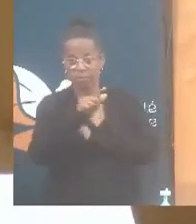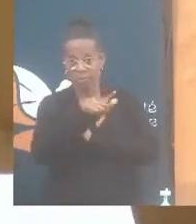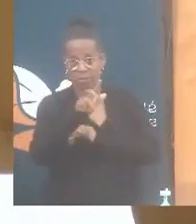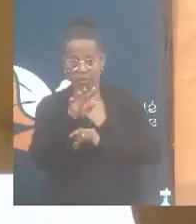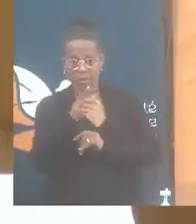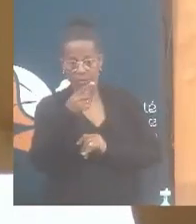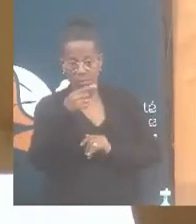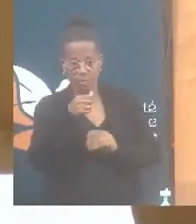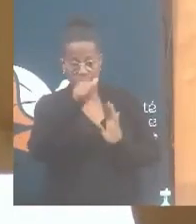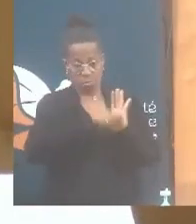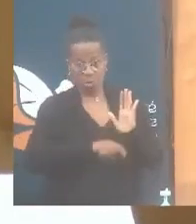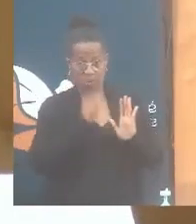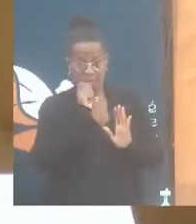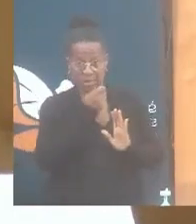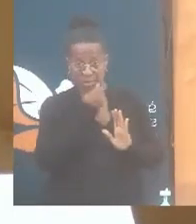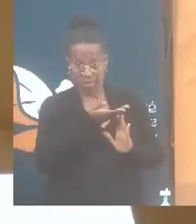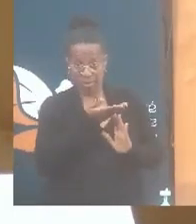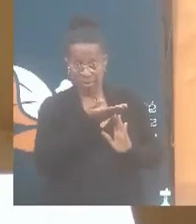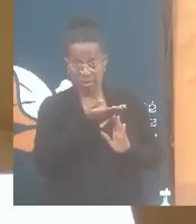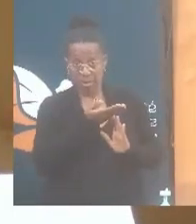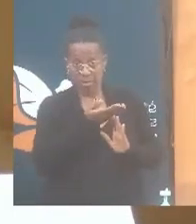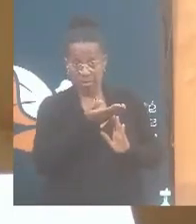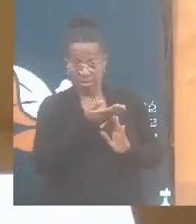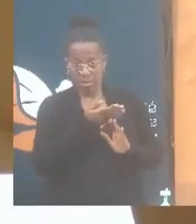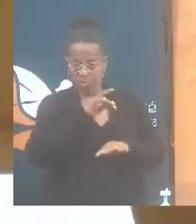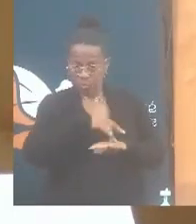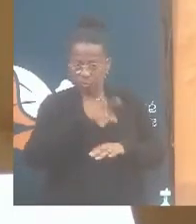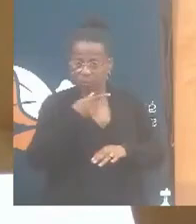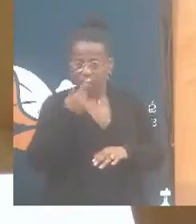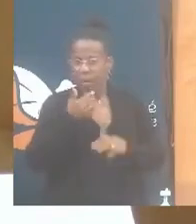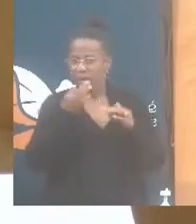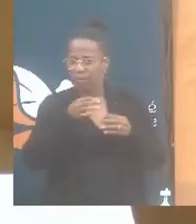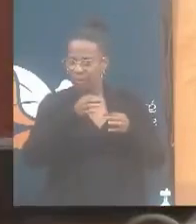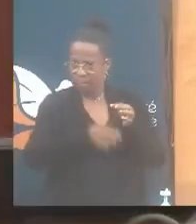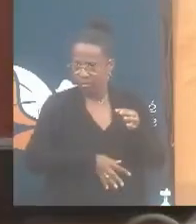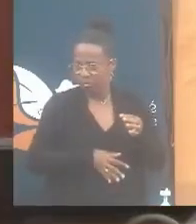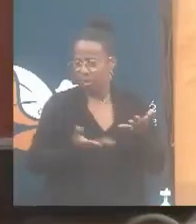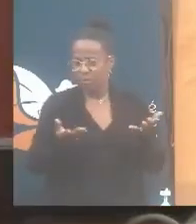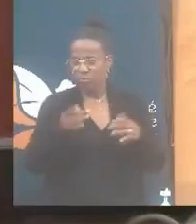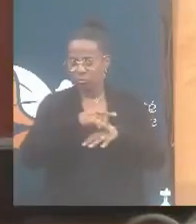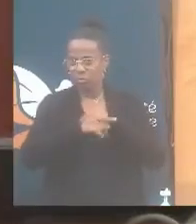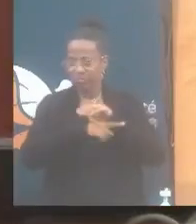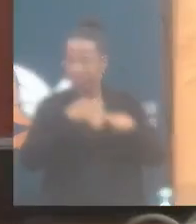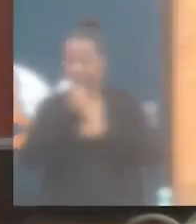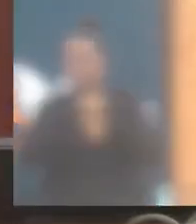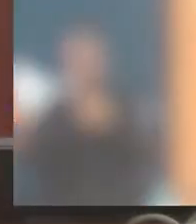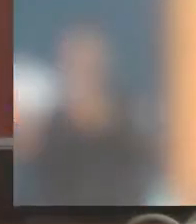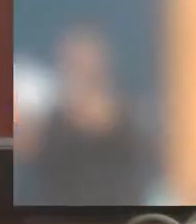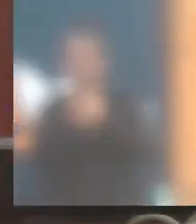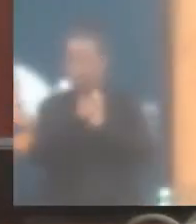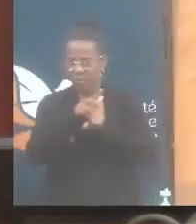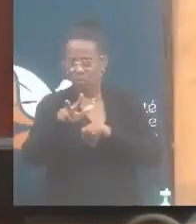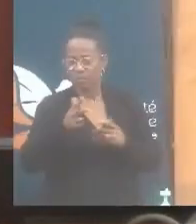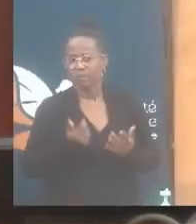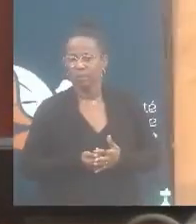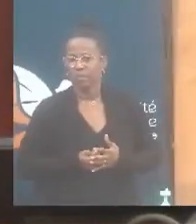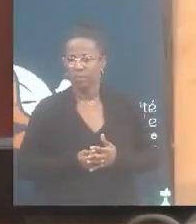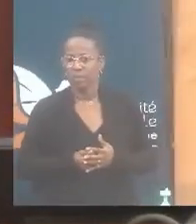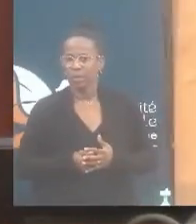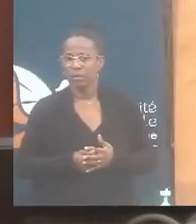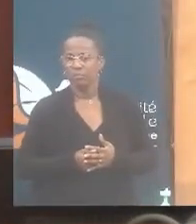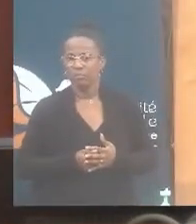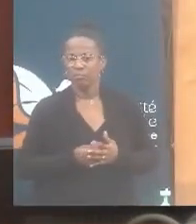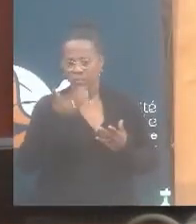2024, eh bien, on s'appuyait sur les résultats réalisés en 2023. On avait la parfaite connaissance de